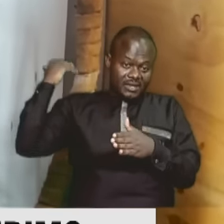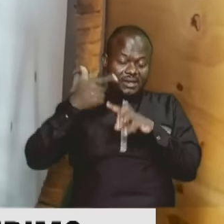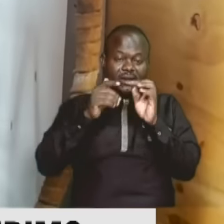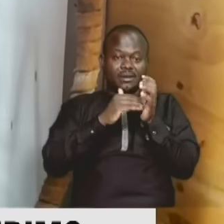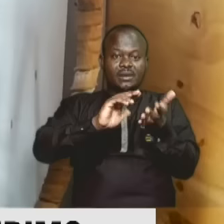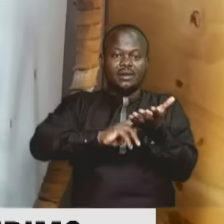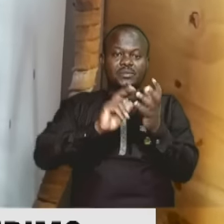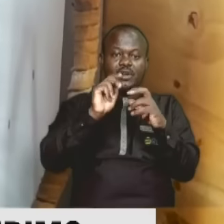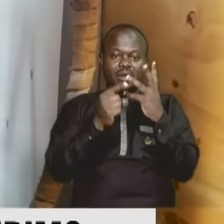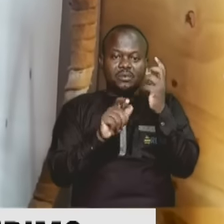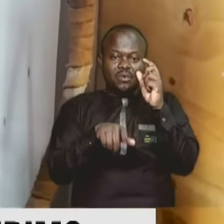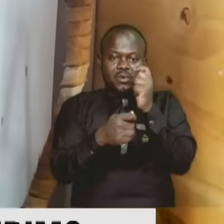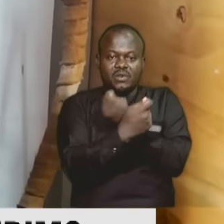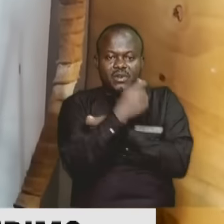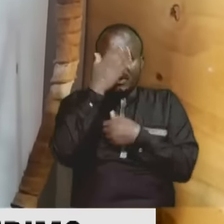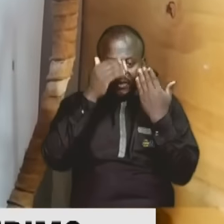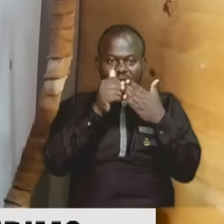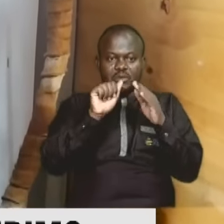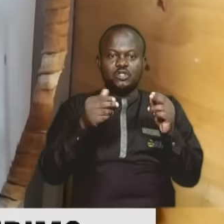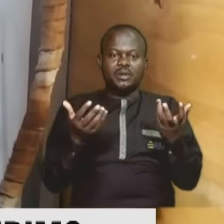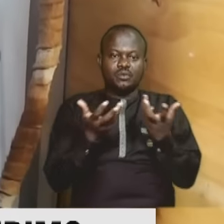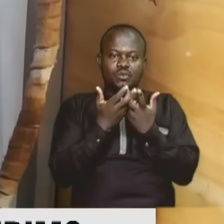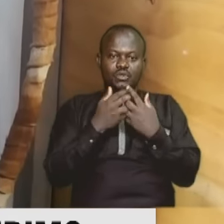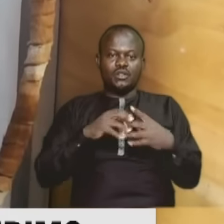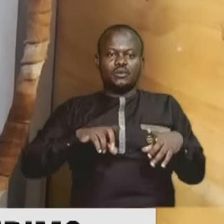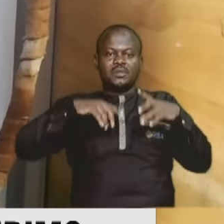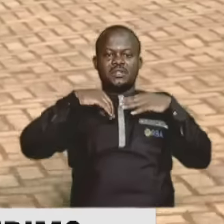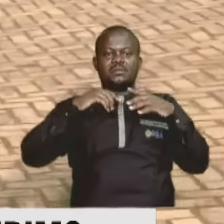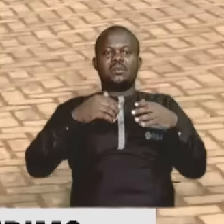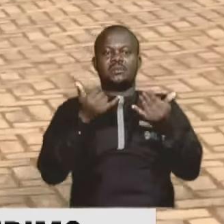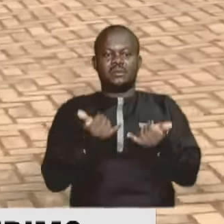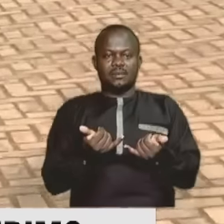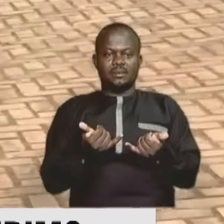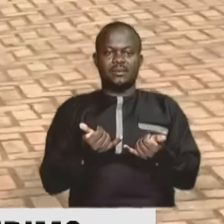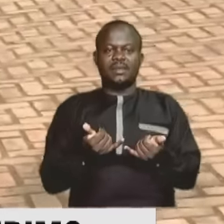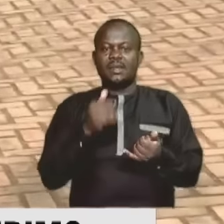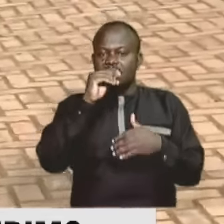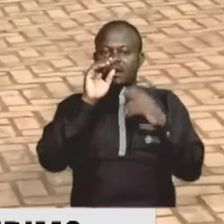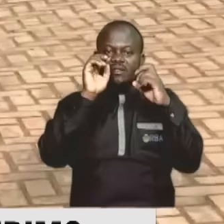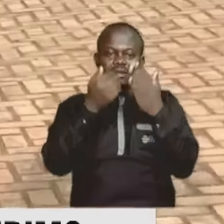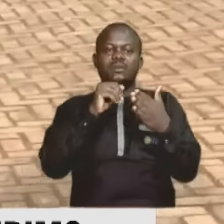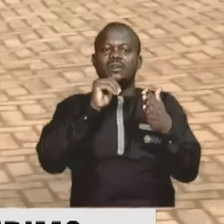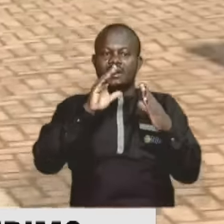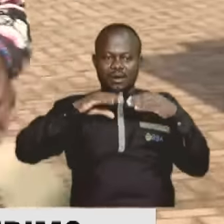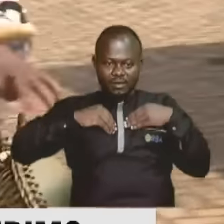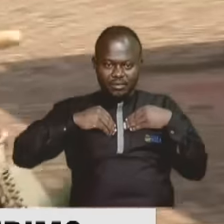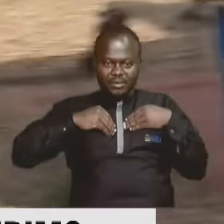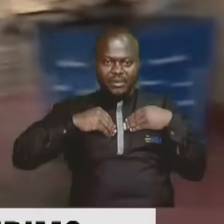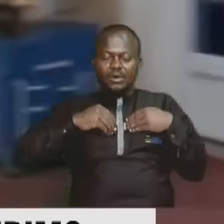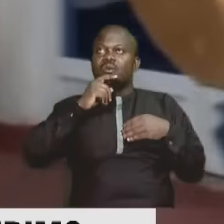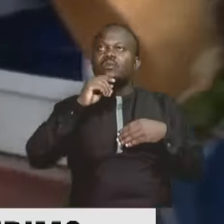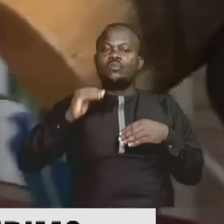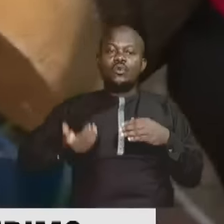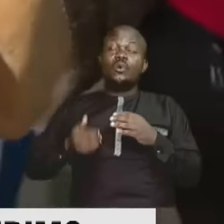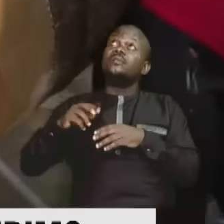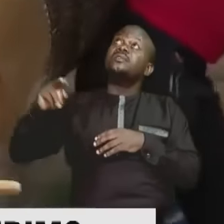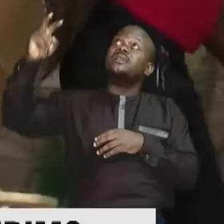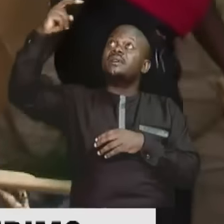hari n'ibikwiye kuvugururwa kugira ngo bigendane n'ubuzima n'imibereho by'iki gihe. Bagiraga bati kirazira nta mugore wuririnze hagize uwuririra